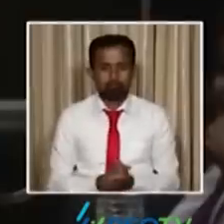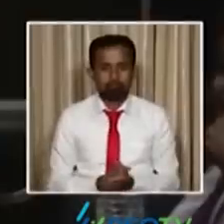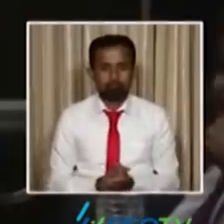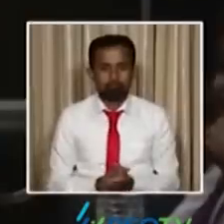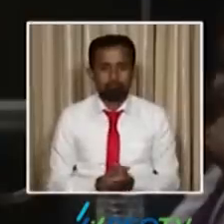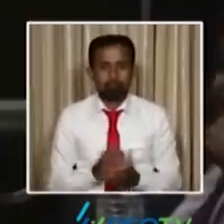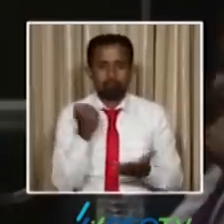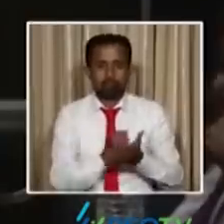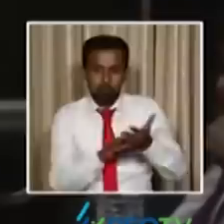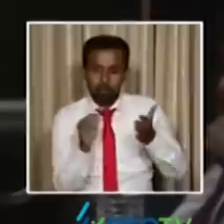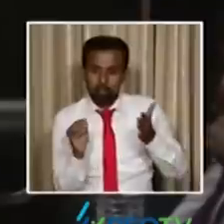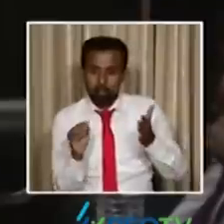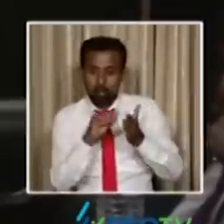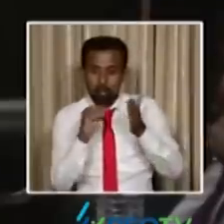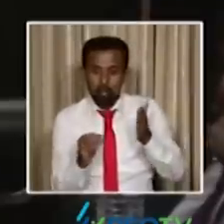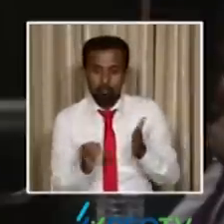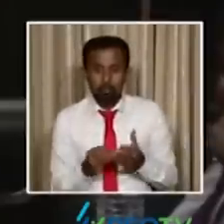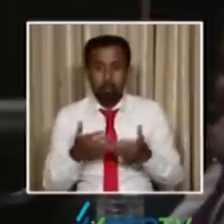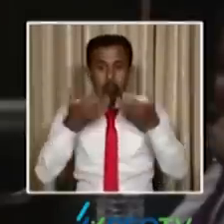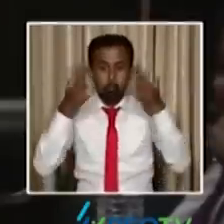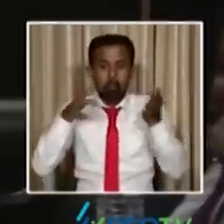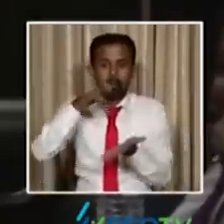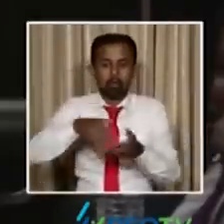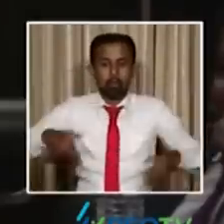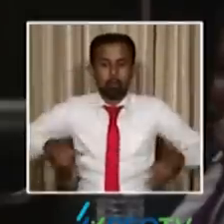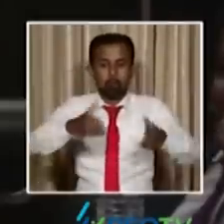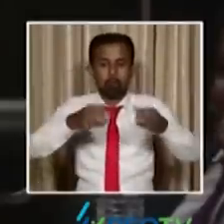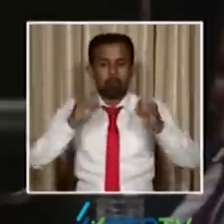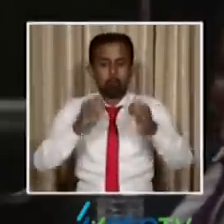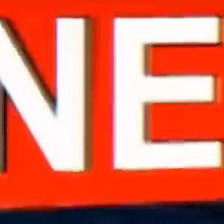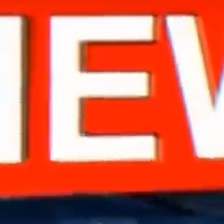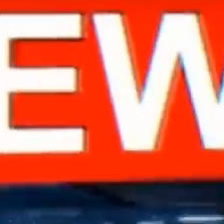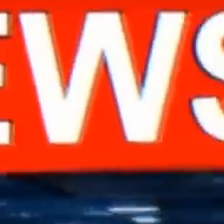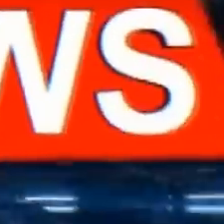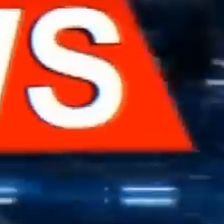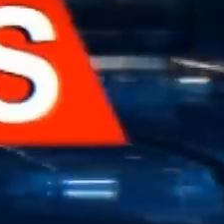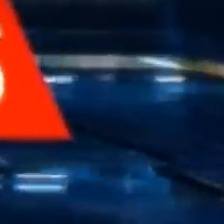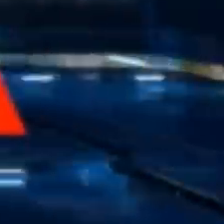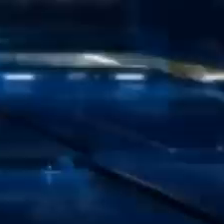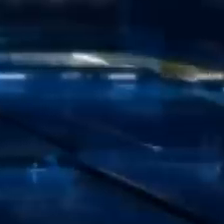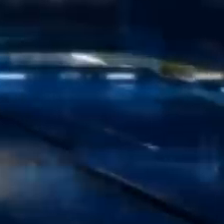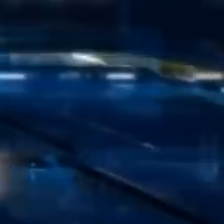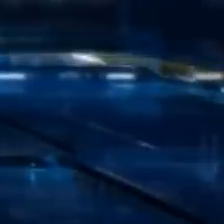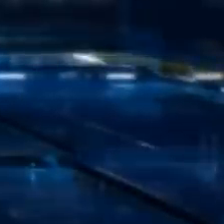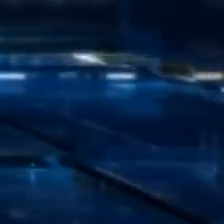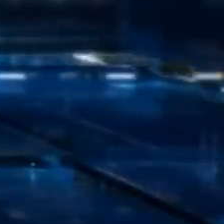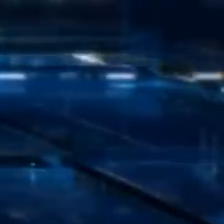ඒ ලියුමම යට තිබුණ ප්‍රසිද්ධ ස්ථානවල හන්දිවල රතිඤ්ඤා පත්තු කිරීමෙන් වළකින්න කියලා.